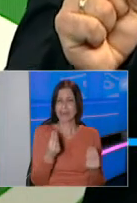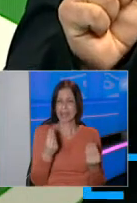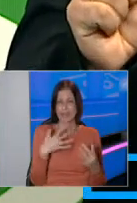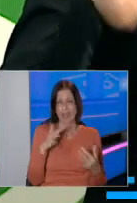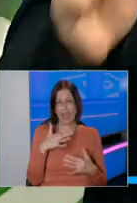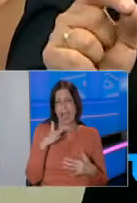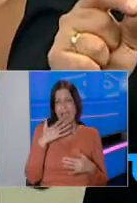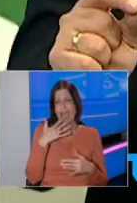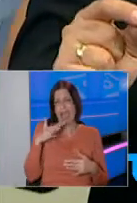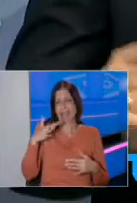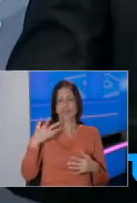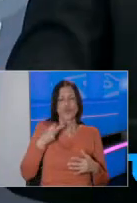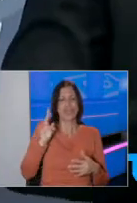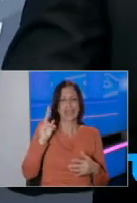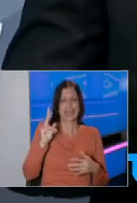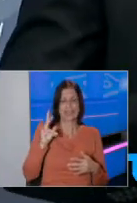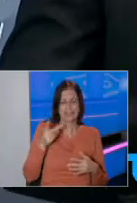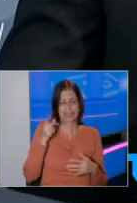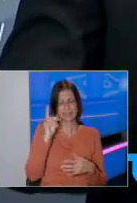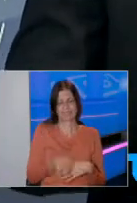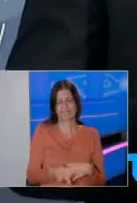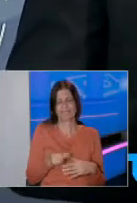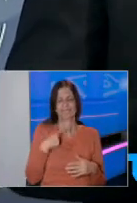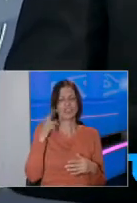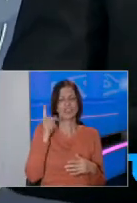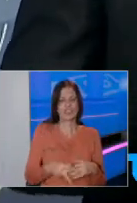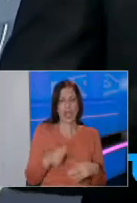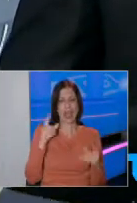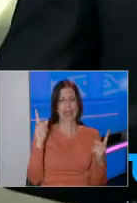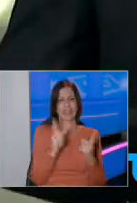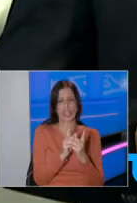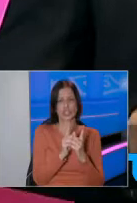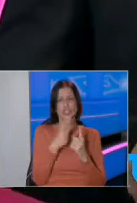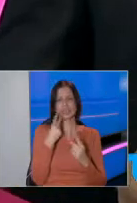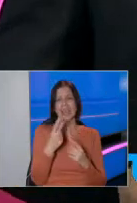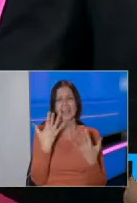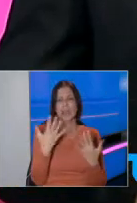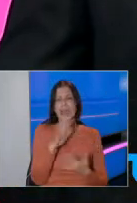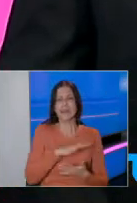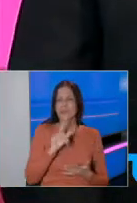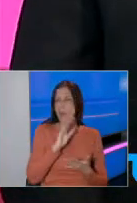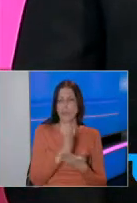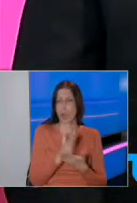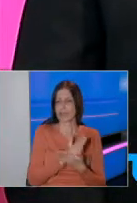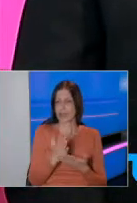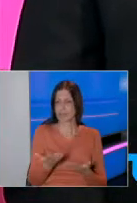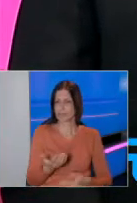יותר ומזוקק יותר. כלומר, הצורך להנגיש מראה כמה אולי המערכת לא מספיק מוכנה